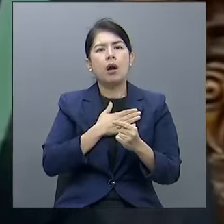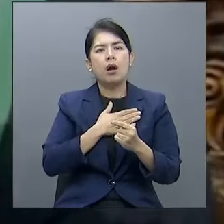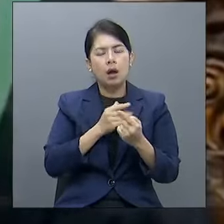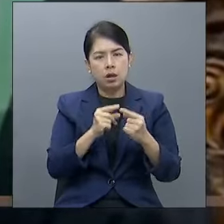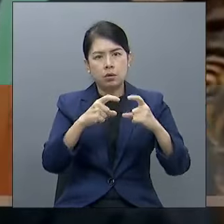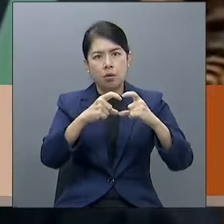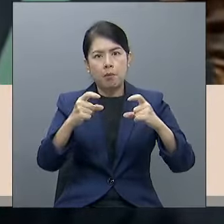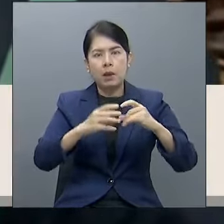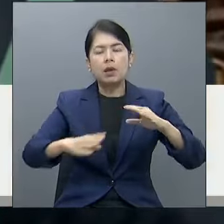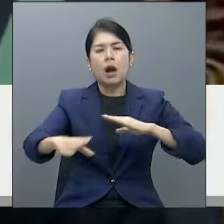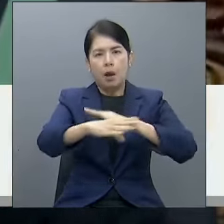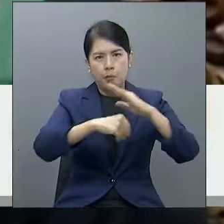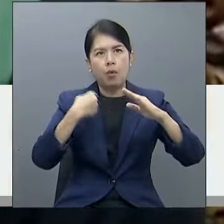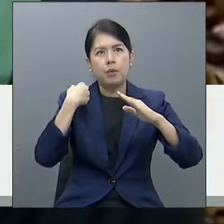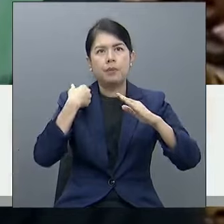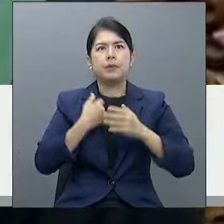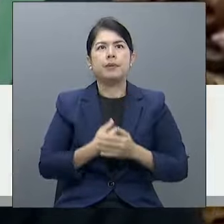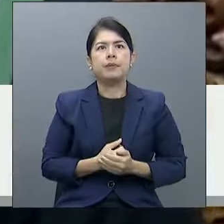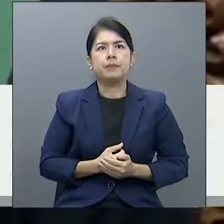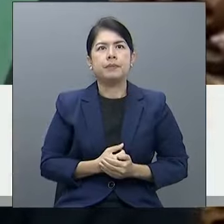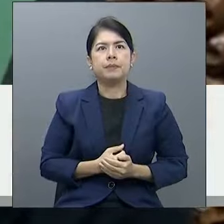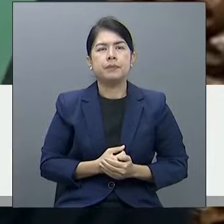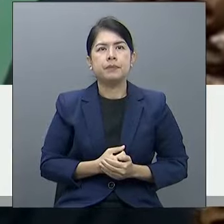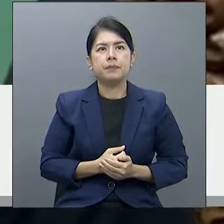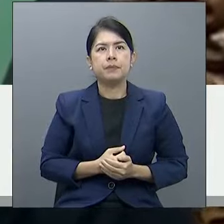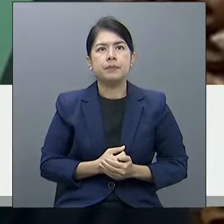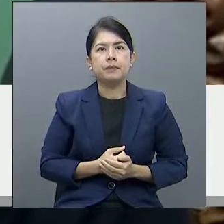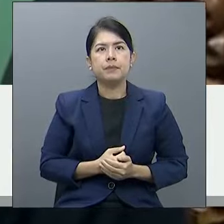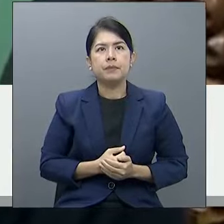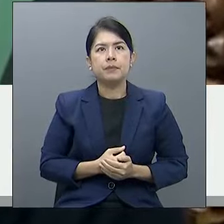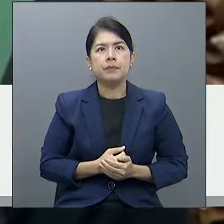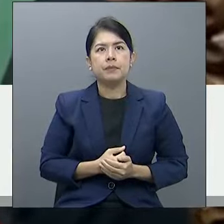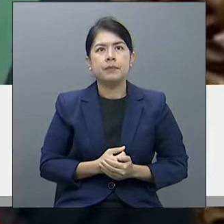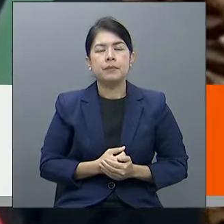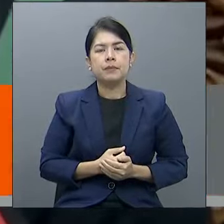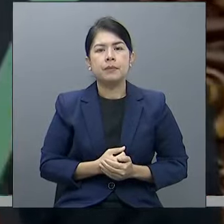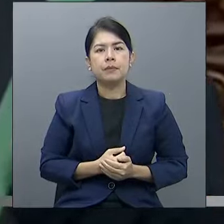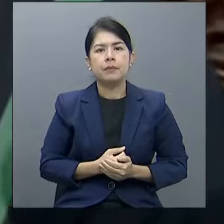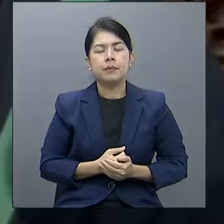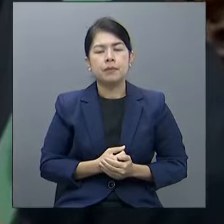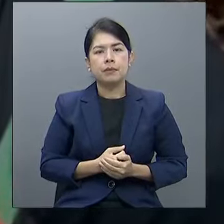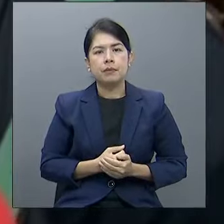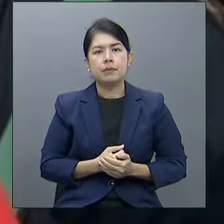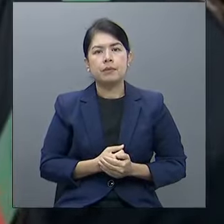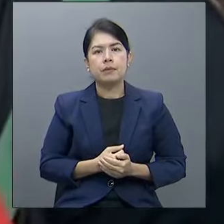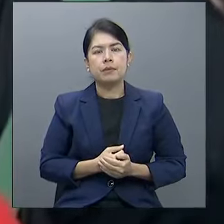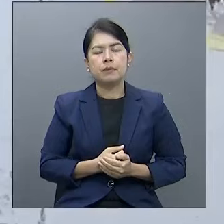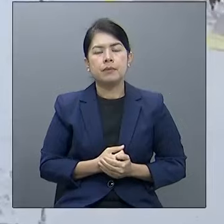คีย์การ์ดมันหายออกจากรถพรไป ใครทำให้ม ัน เหรอ พรไม่ได้ทำ